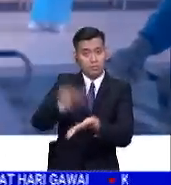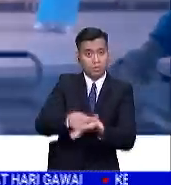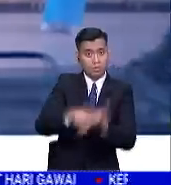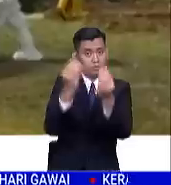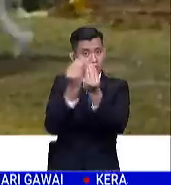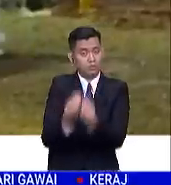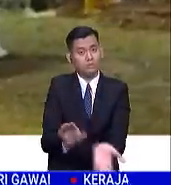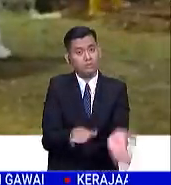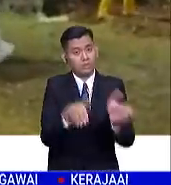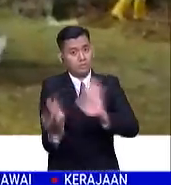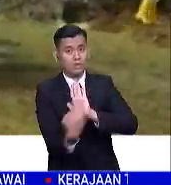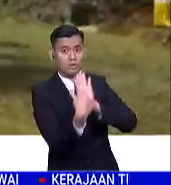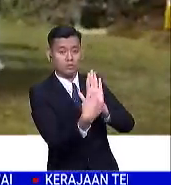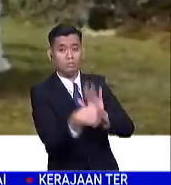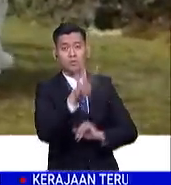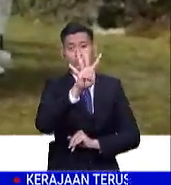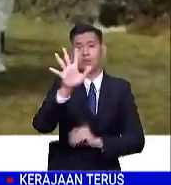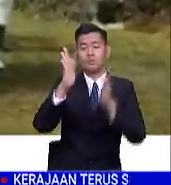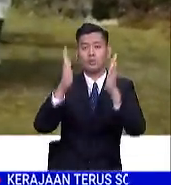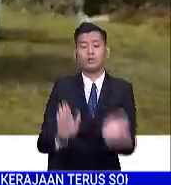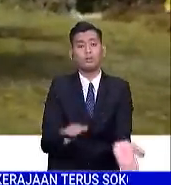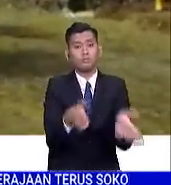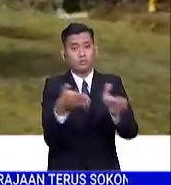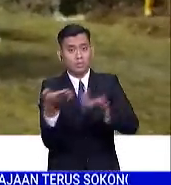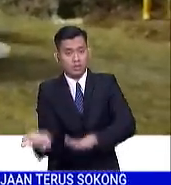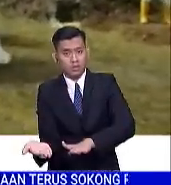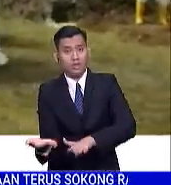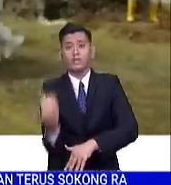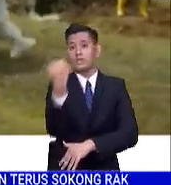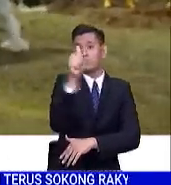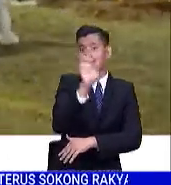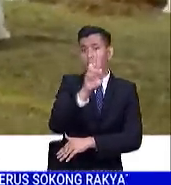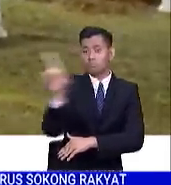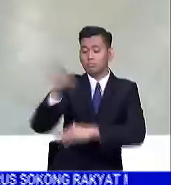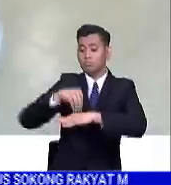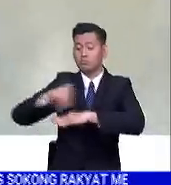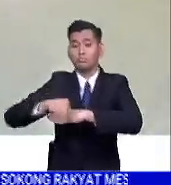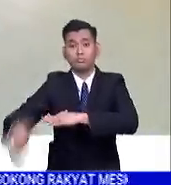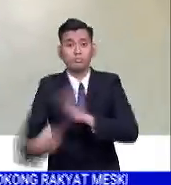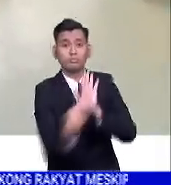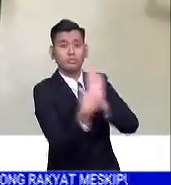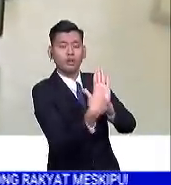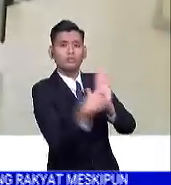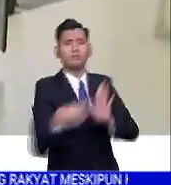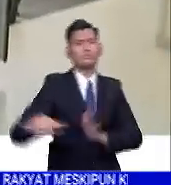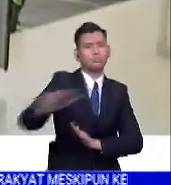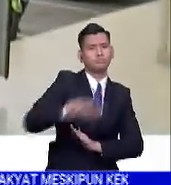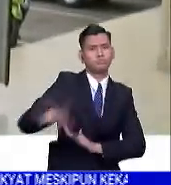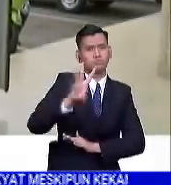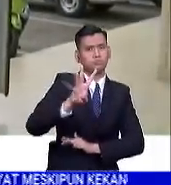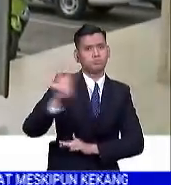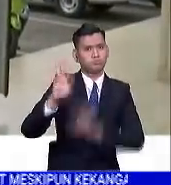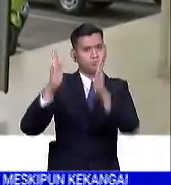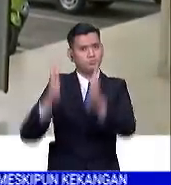itu mencerminkan 45 orang meninggal dunia bagi setiap 10,000 kes jangkitan dicatatkan dengan purata 64